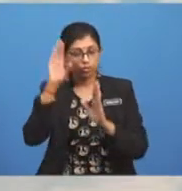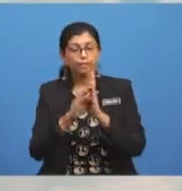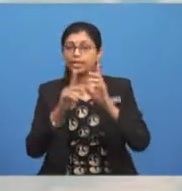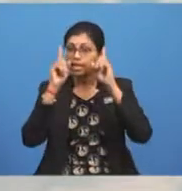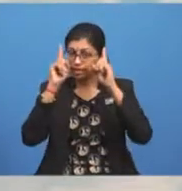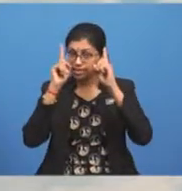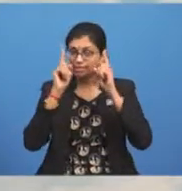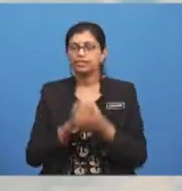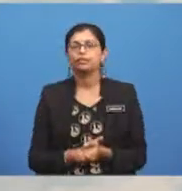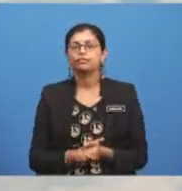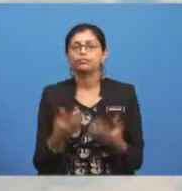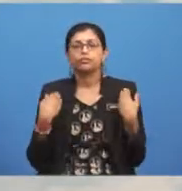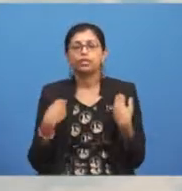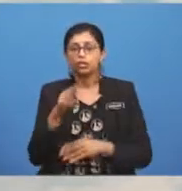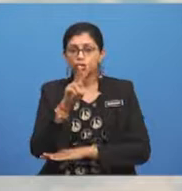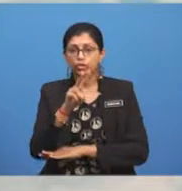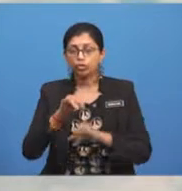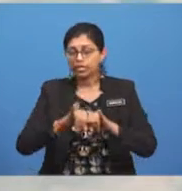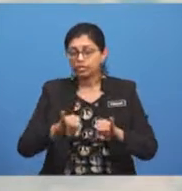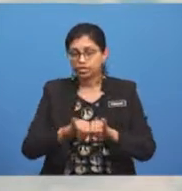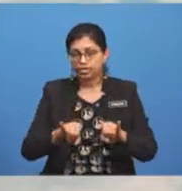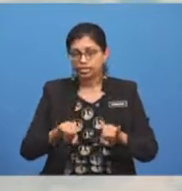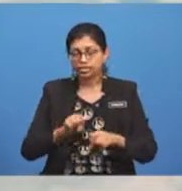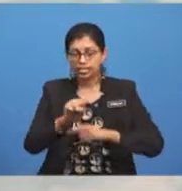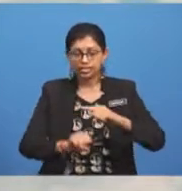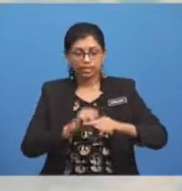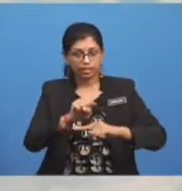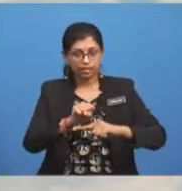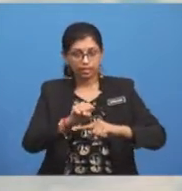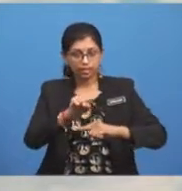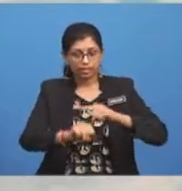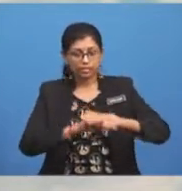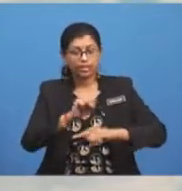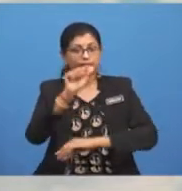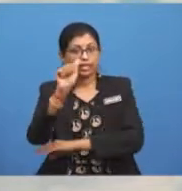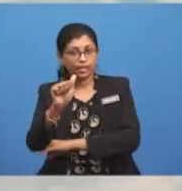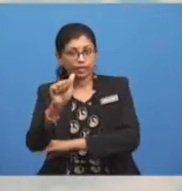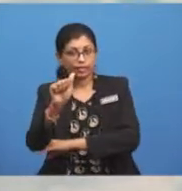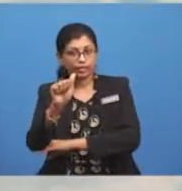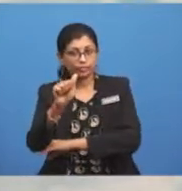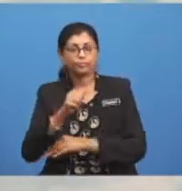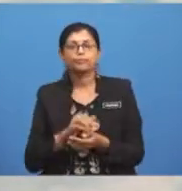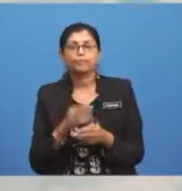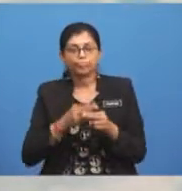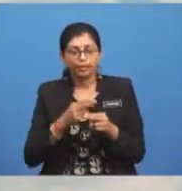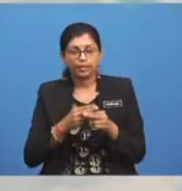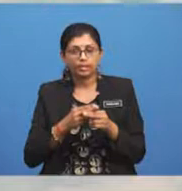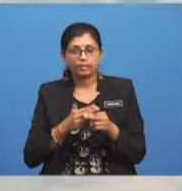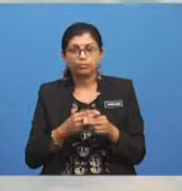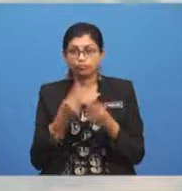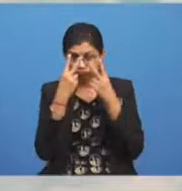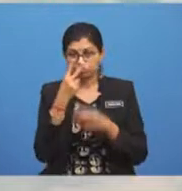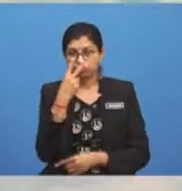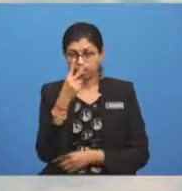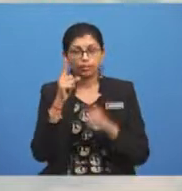skrin. Terdapat dua jenis satelit. Satelit A dikenali sebagai